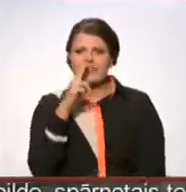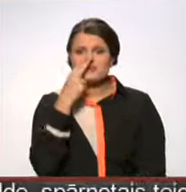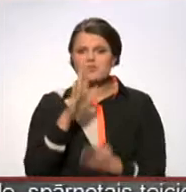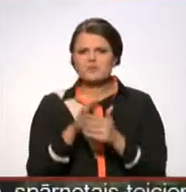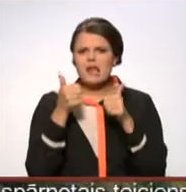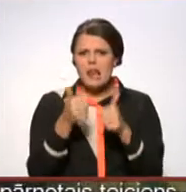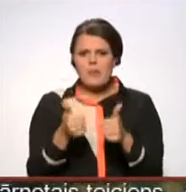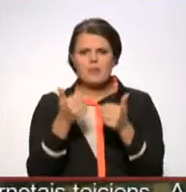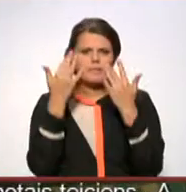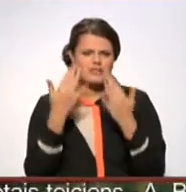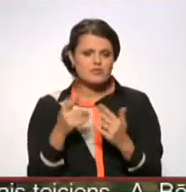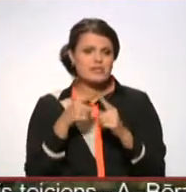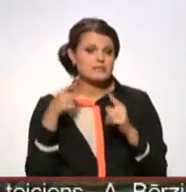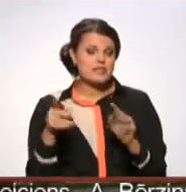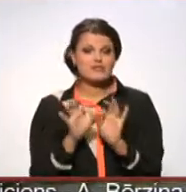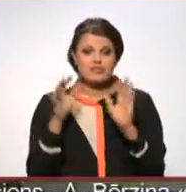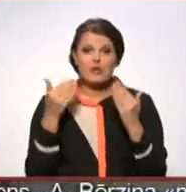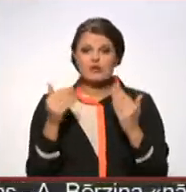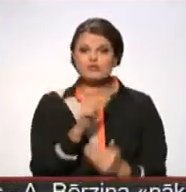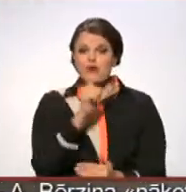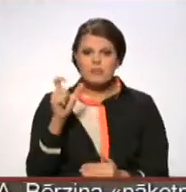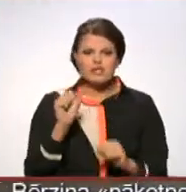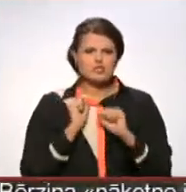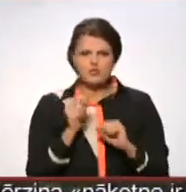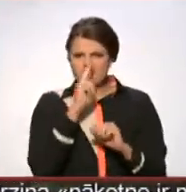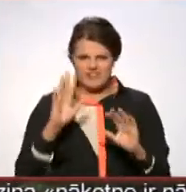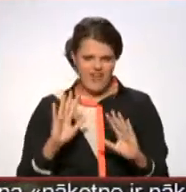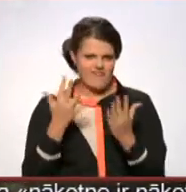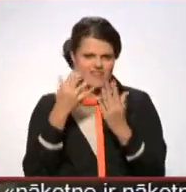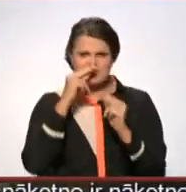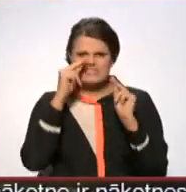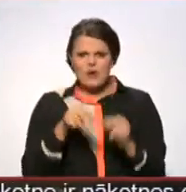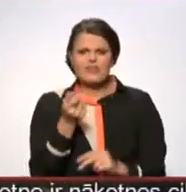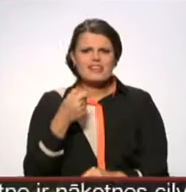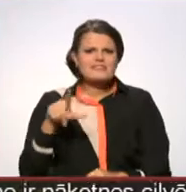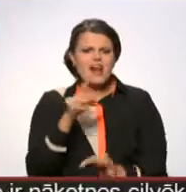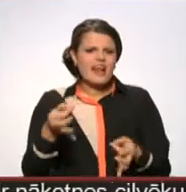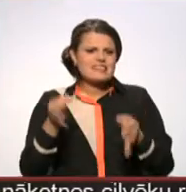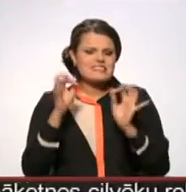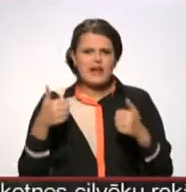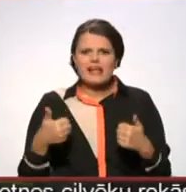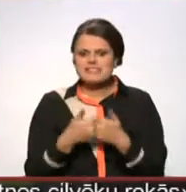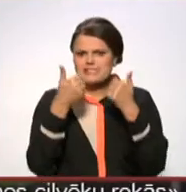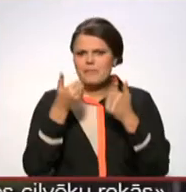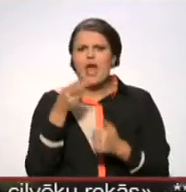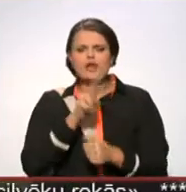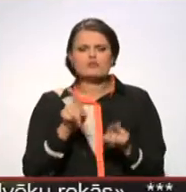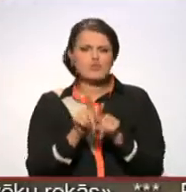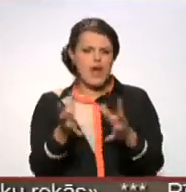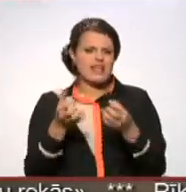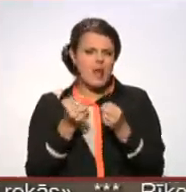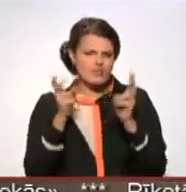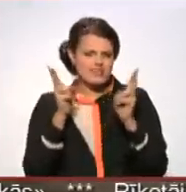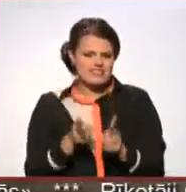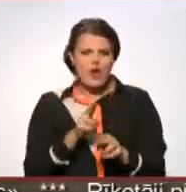sniegumu sezonas sākumā, šobrīd sportistus vajā neveiksmes. Zaudētas vairākas izšķirošās spēles un arī iegūtās